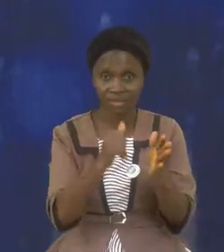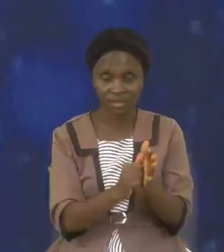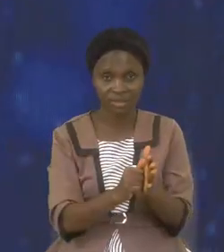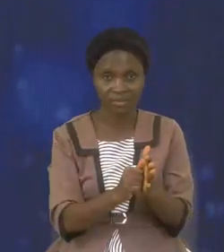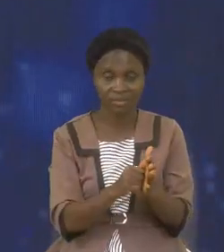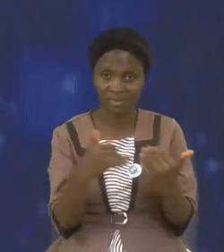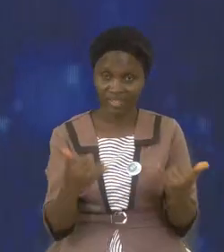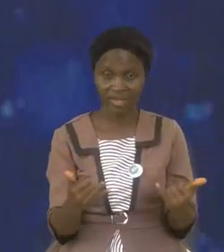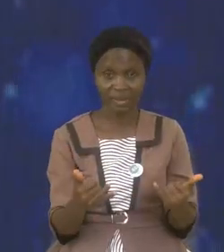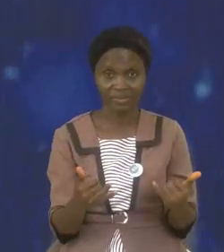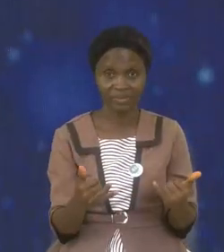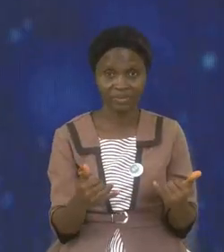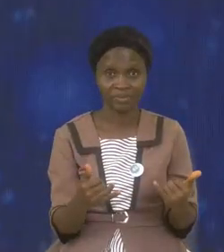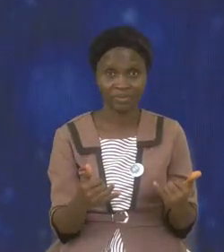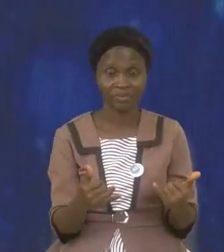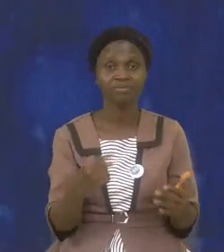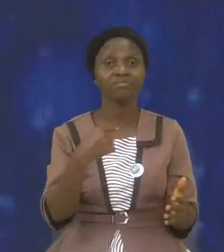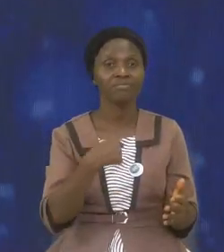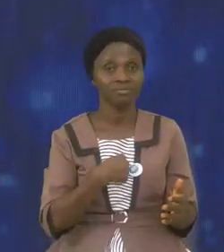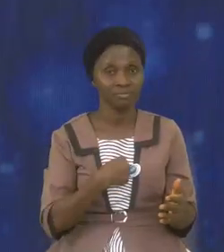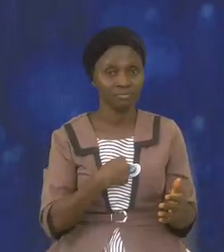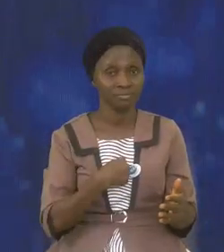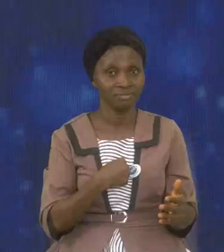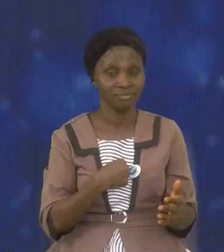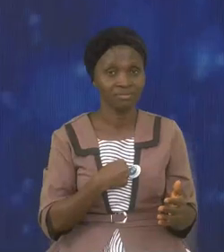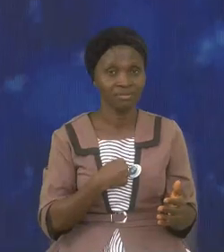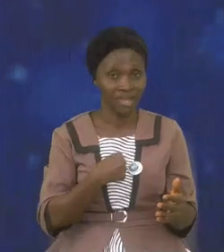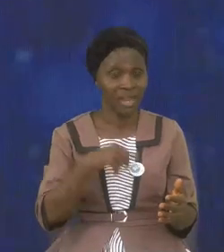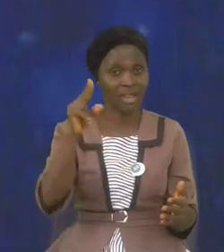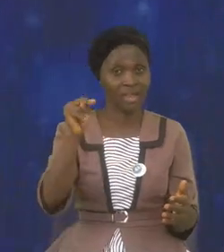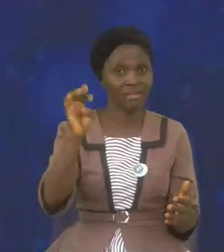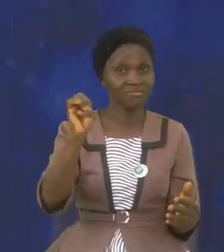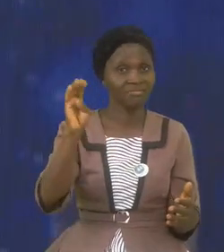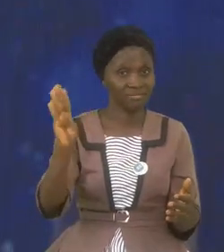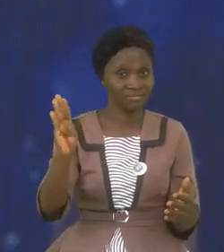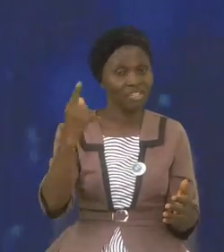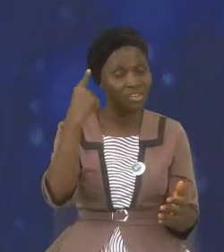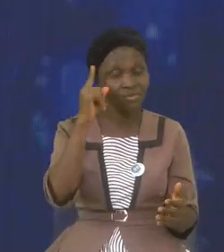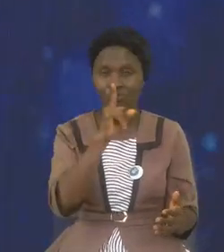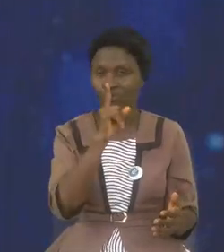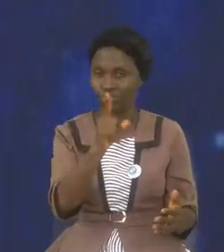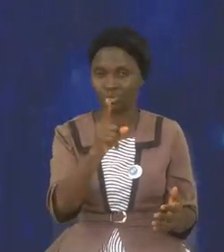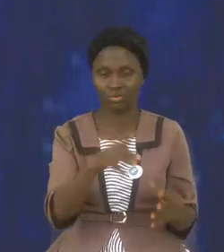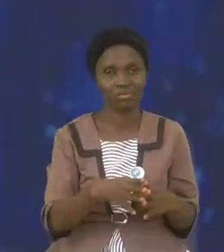a conclu au verset 37. 37 dit, maintenant, moi,